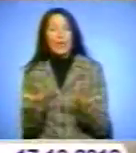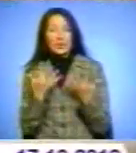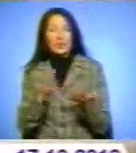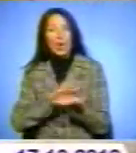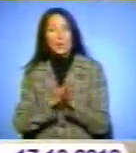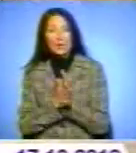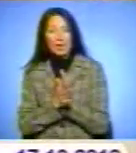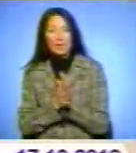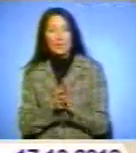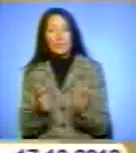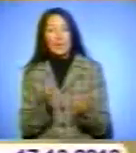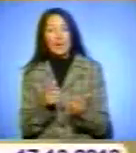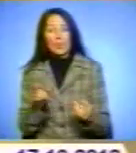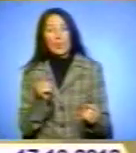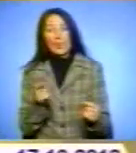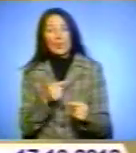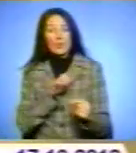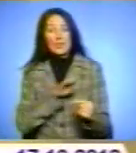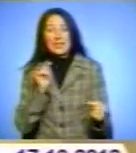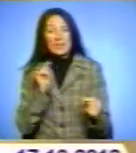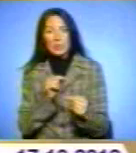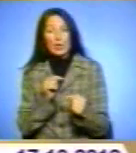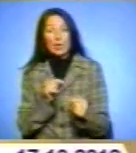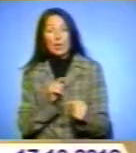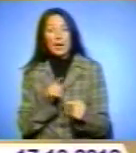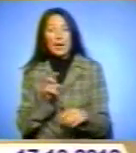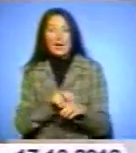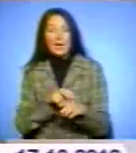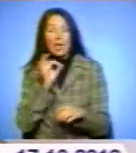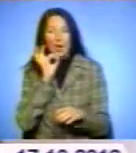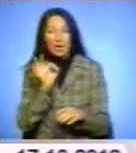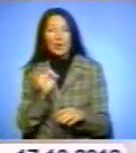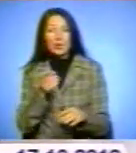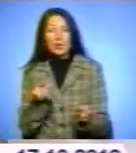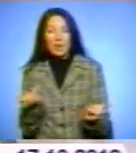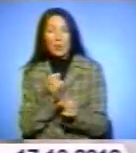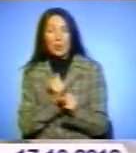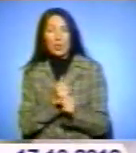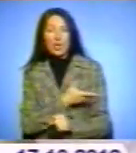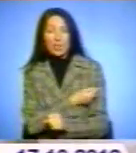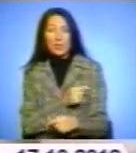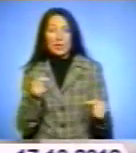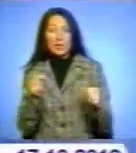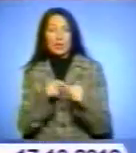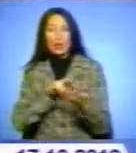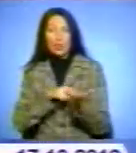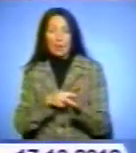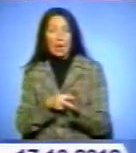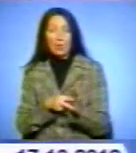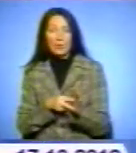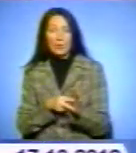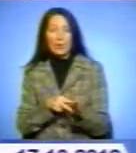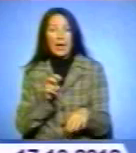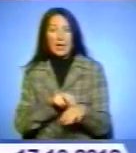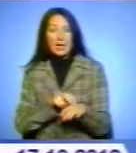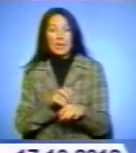Попри всі упередження щодо вакцинації, лікарі рекомендують все ж робити щеплення дітям згідно з календарним планом.